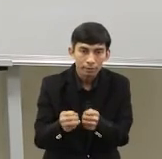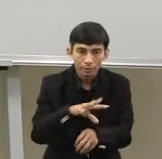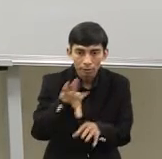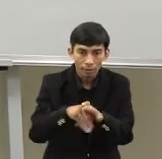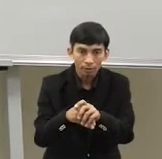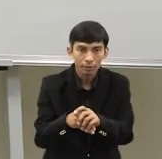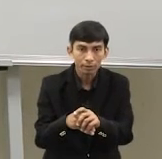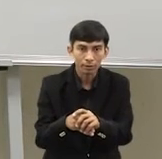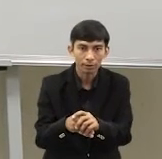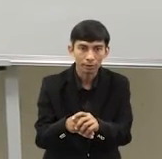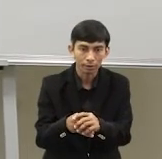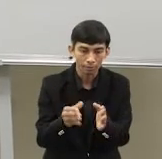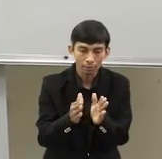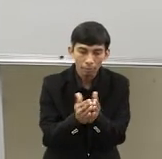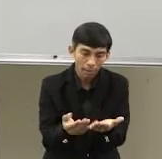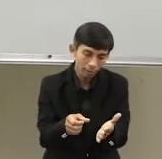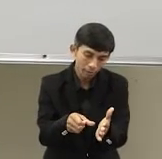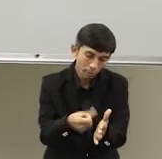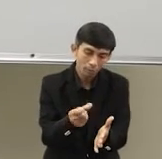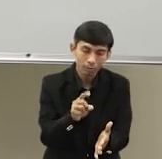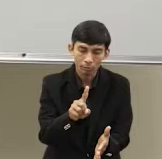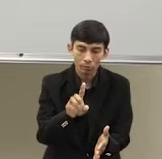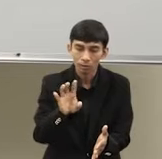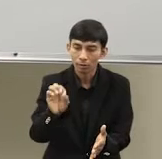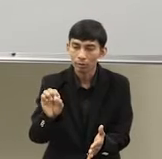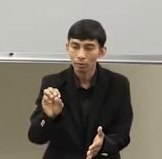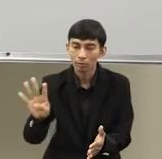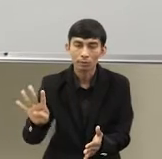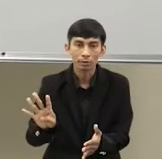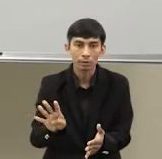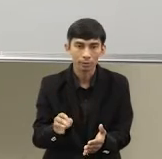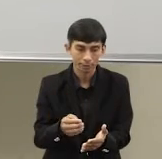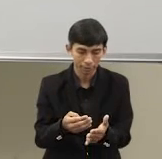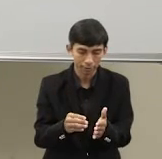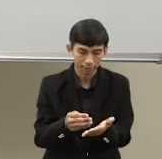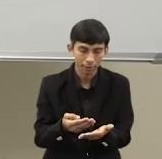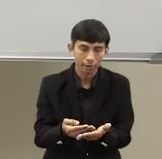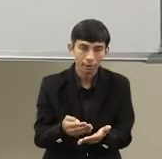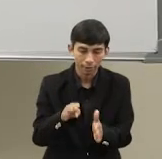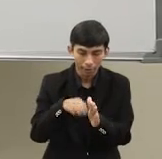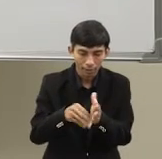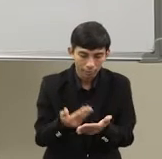rồi buồn luôn cứ miên sắc xa ông pi ca bóng ca chầm nào mê được tì